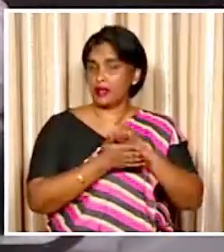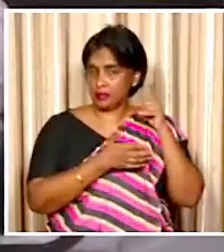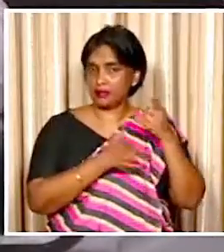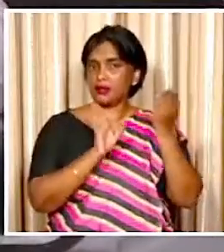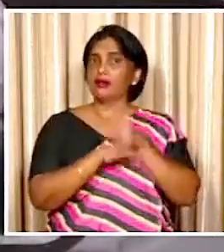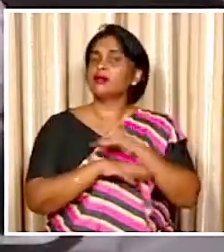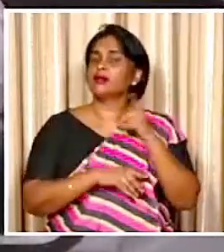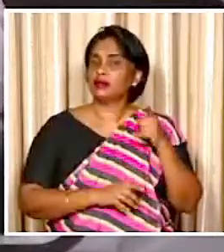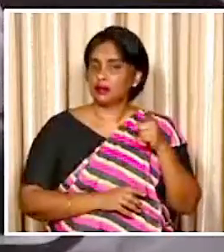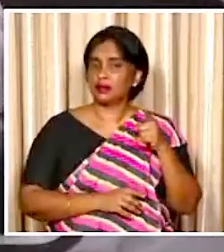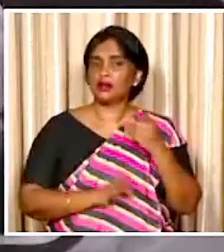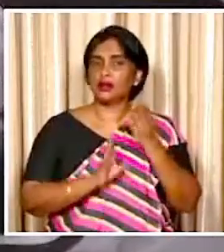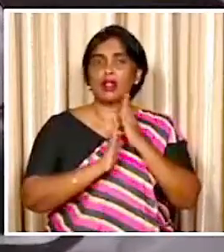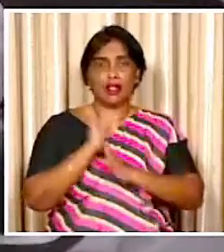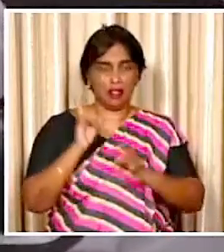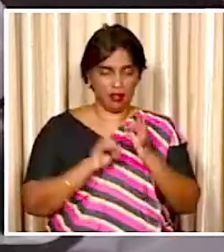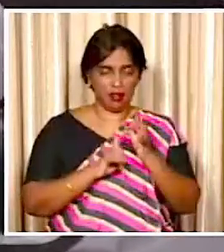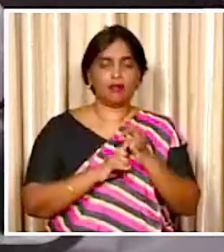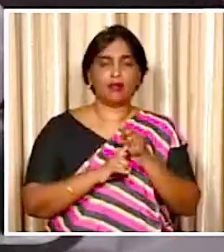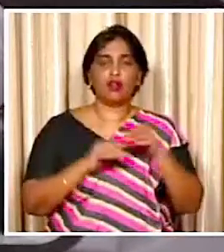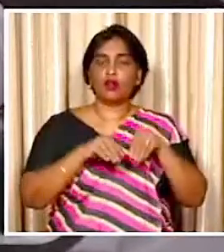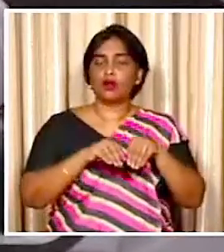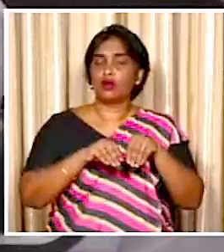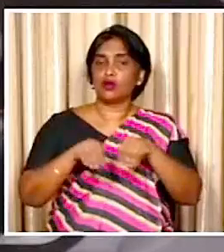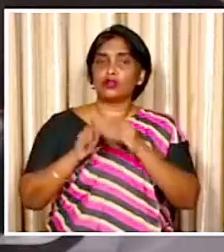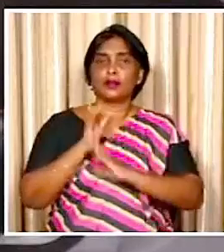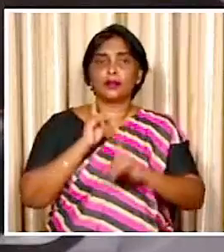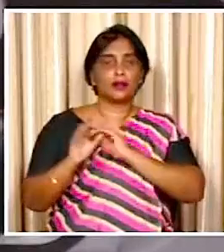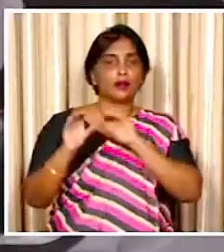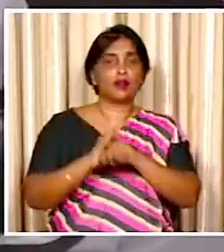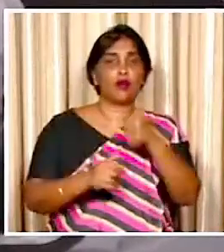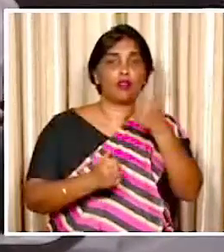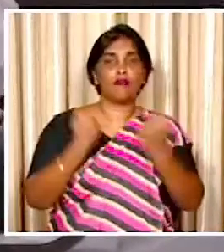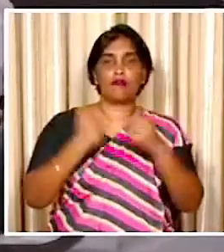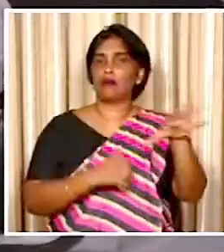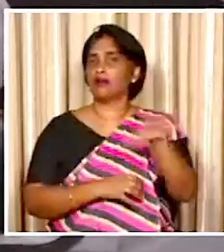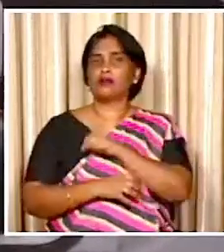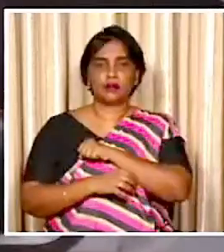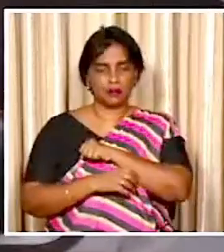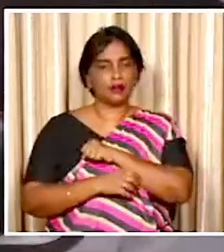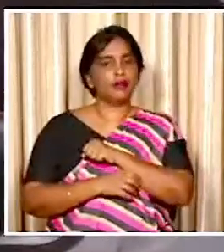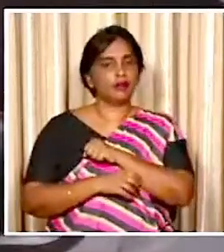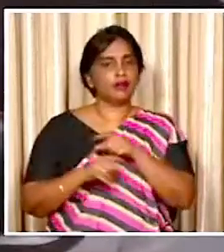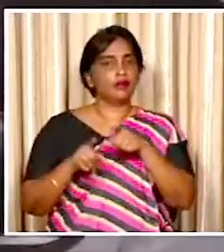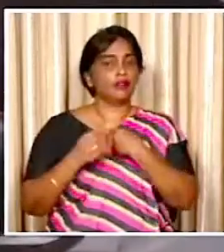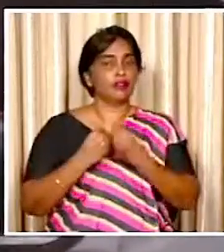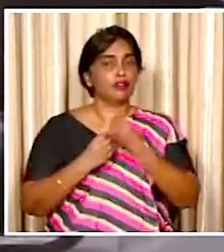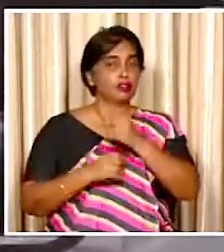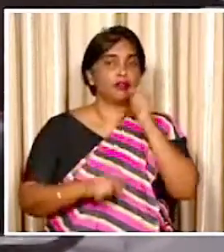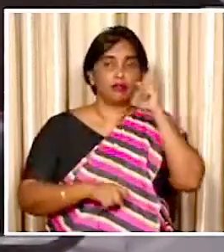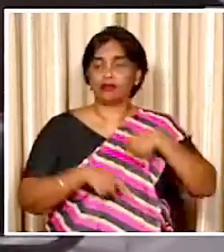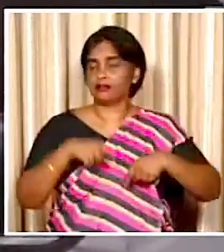පහුගිය දවස්වල හිටපු මන්ත්‍රීවරයා කෘෂිකර්ම අමාත්‍යංශයට ඇවිල්ලා හොඳම වාහනේ තෝරගෙන ගියා. ඒක දුන්නේ නැහැ කියලා නිලධාරින්